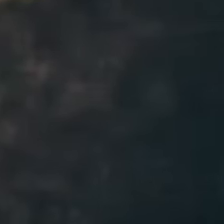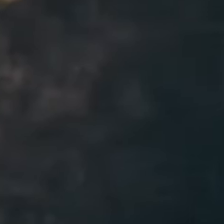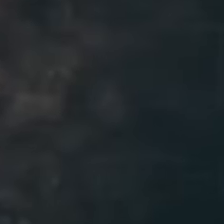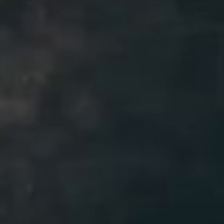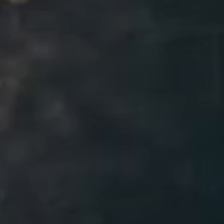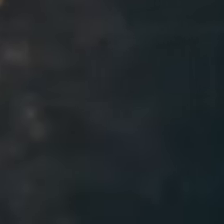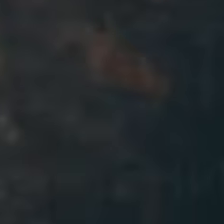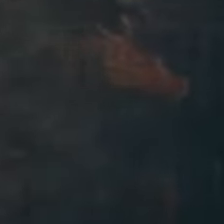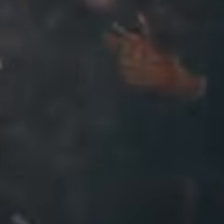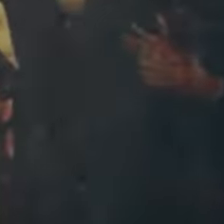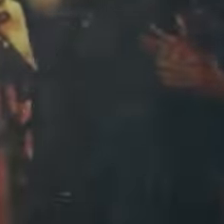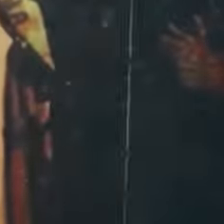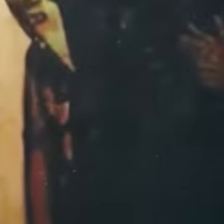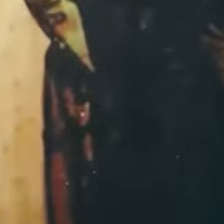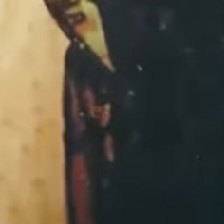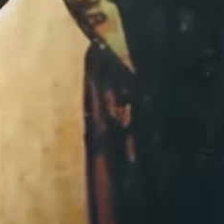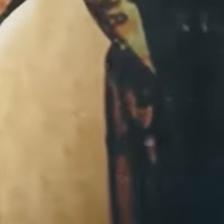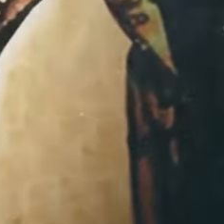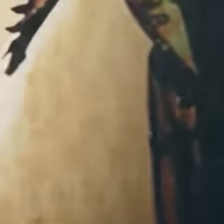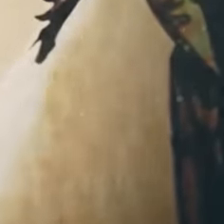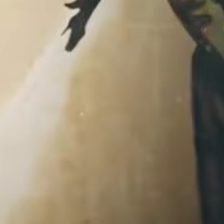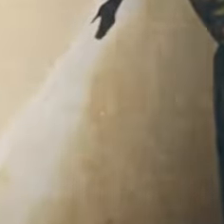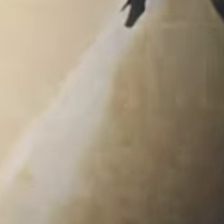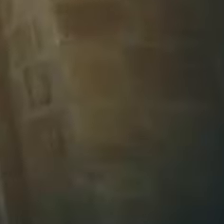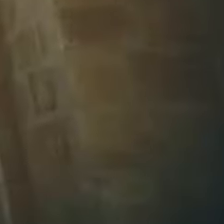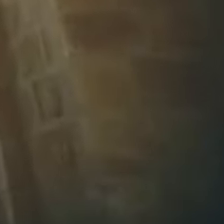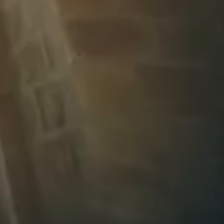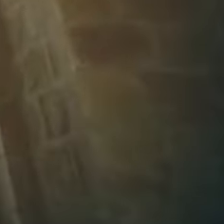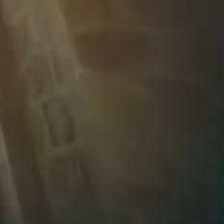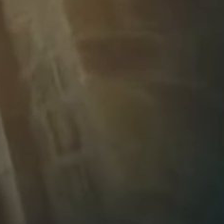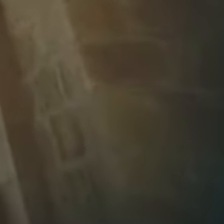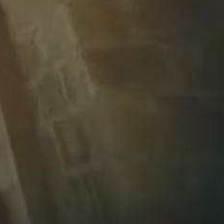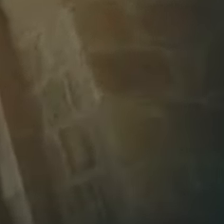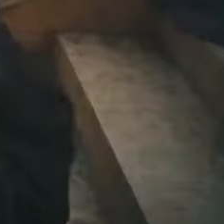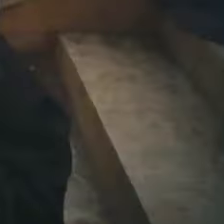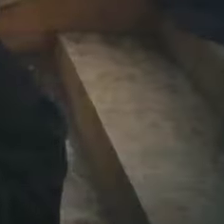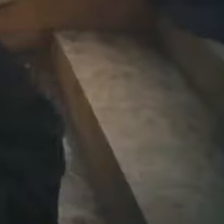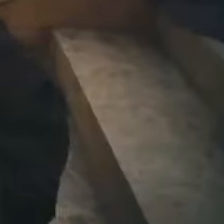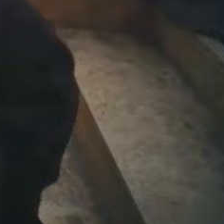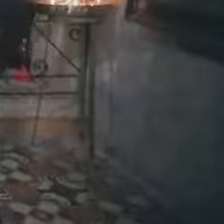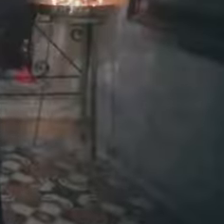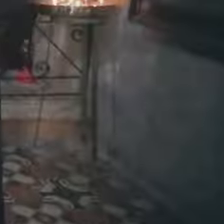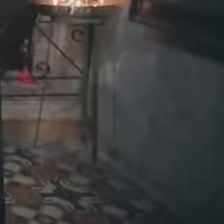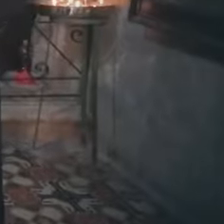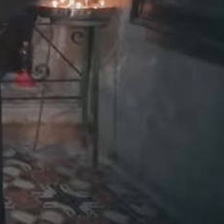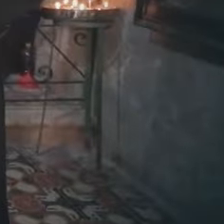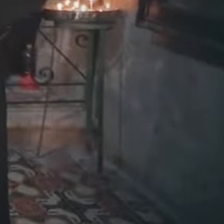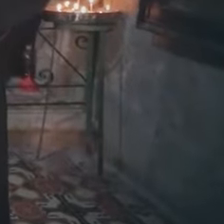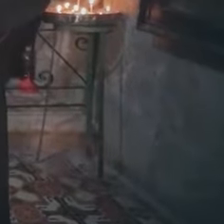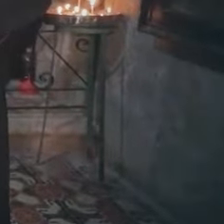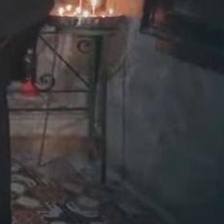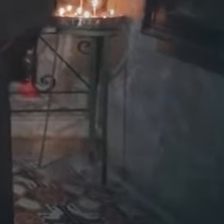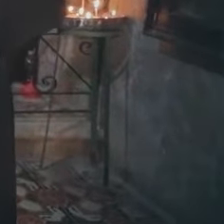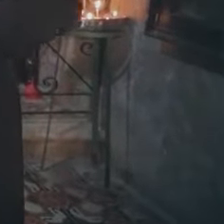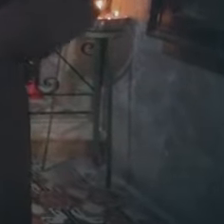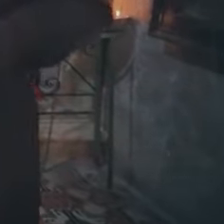нырнули следом за святым Иоанном в глубины знания о человеке. Книга по проекту «Лествица» делает этот непростой